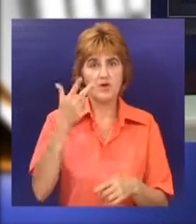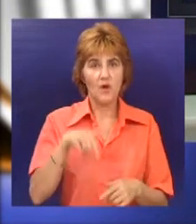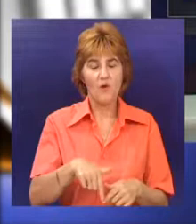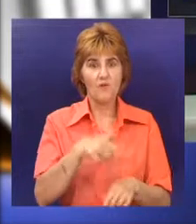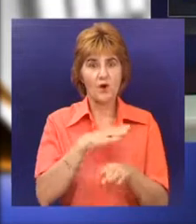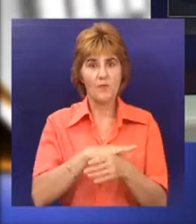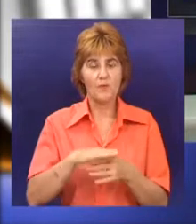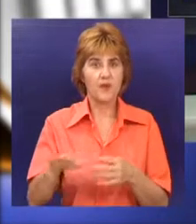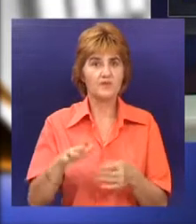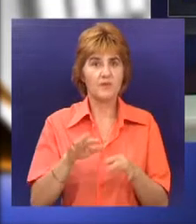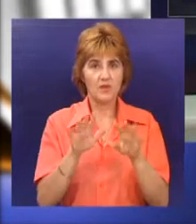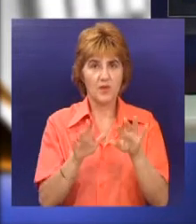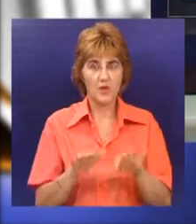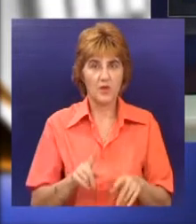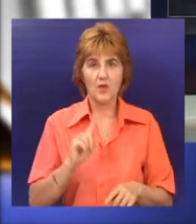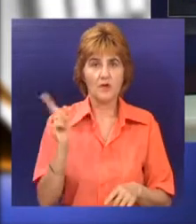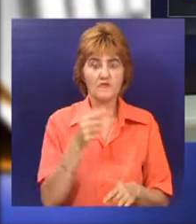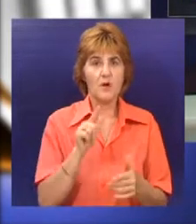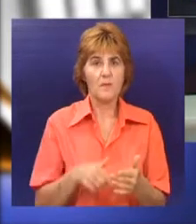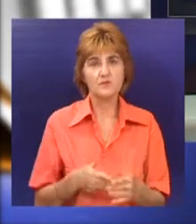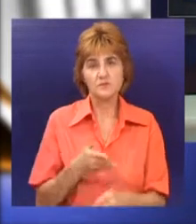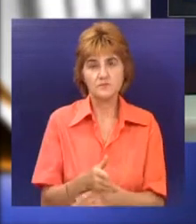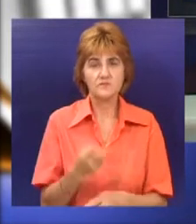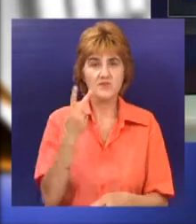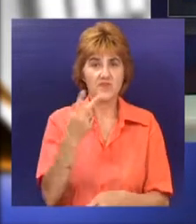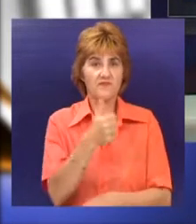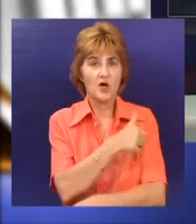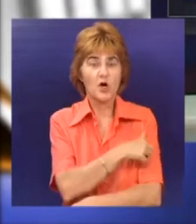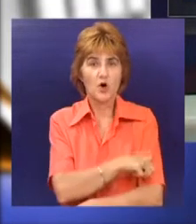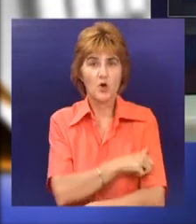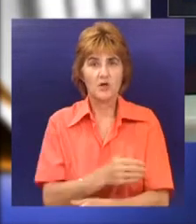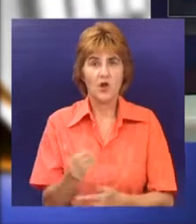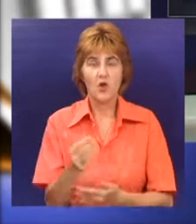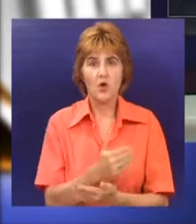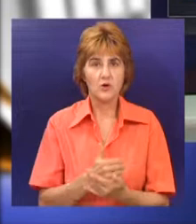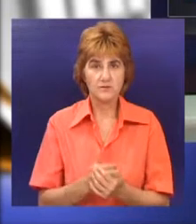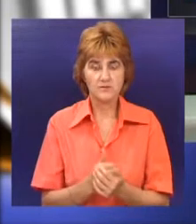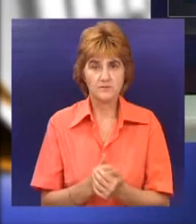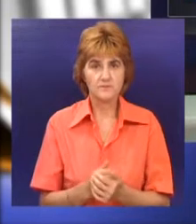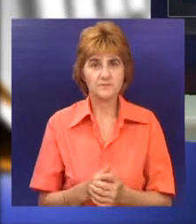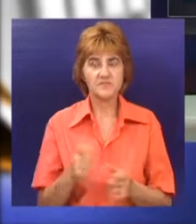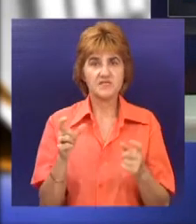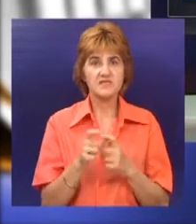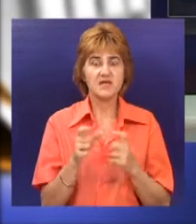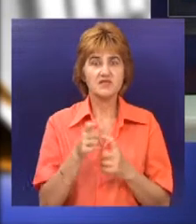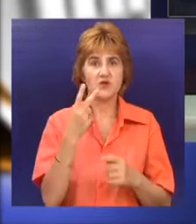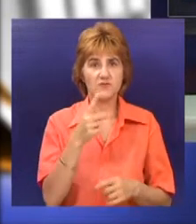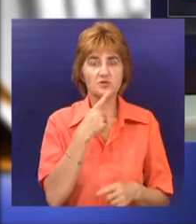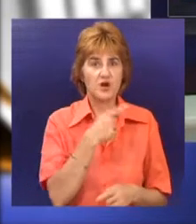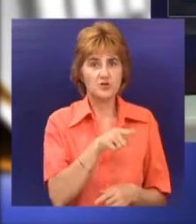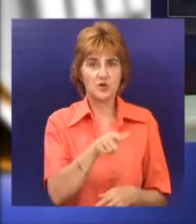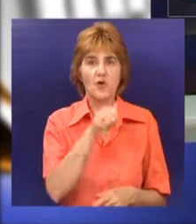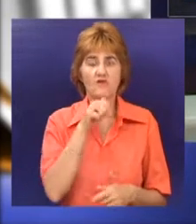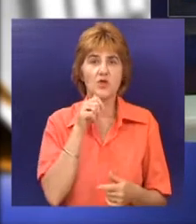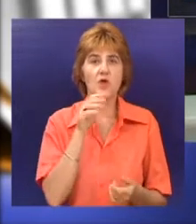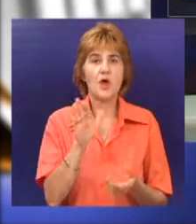3 mjeseca, dok će ovaj put besplatan internet Subotičani moći da koriste čitave 2 godine. Po rečima gradonačelnika Subotice Saše Vučinića, ovo je